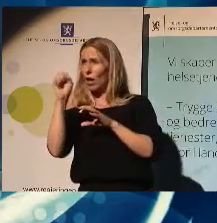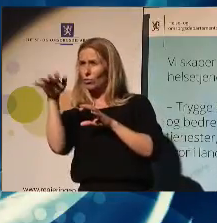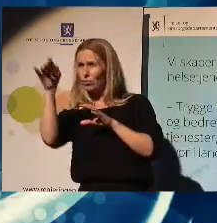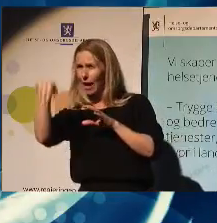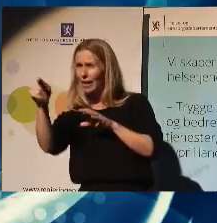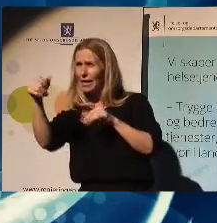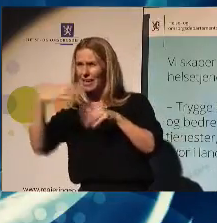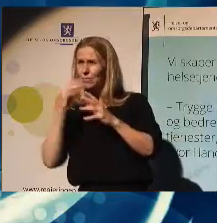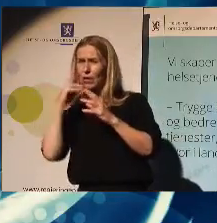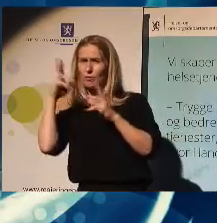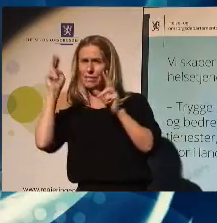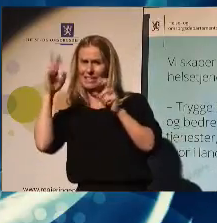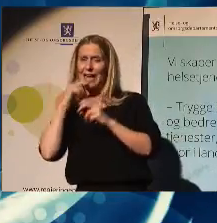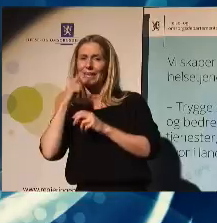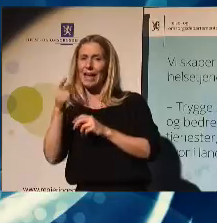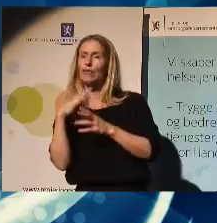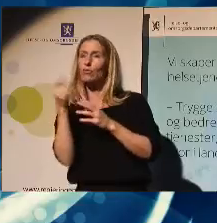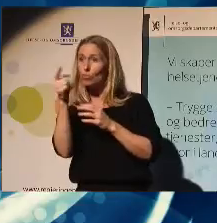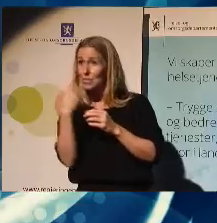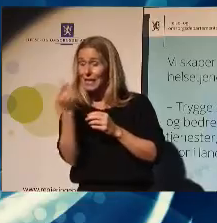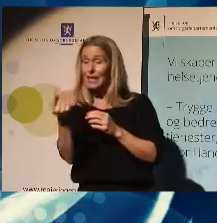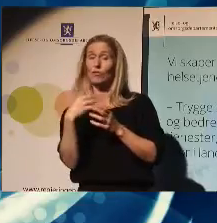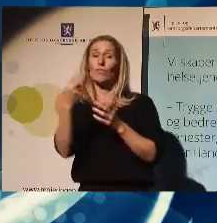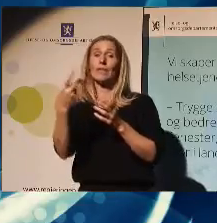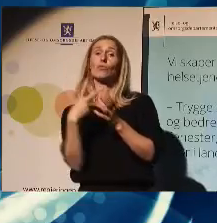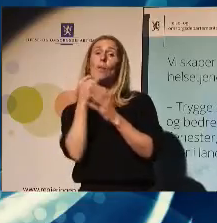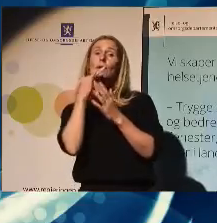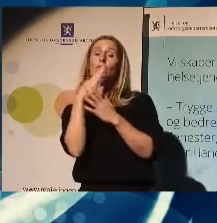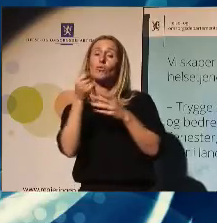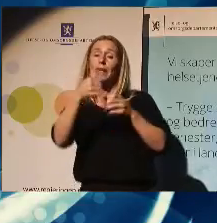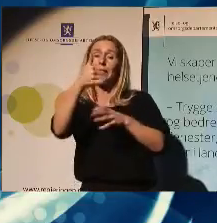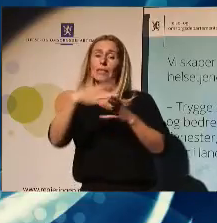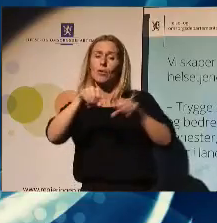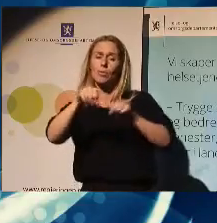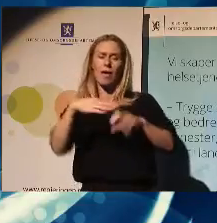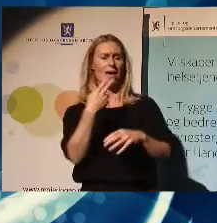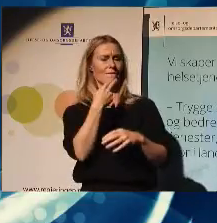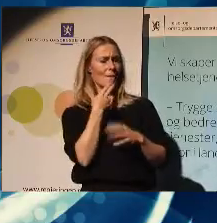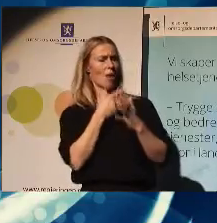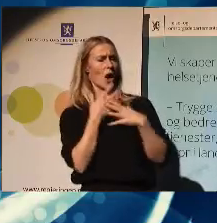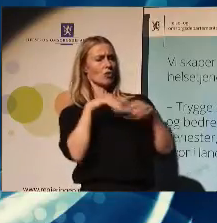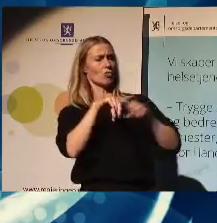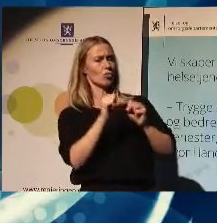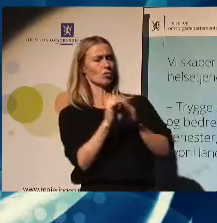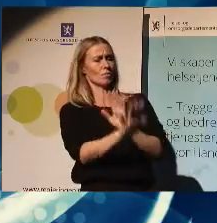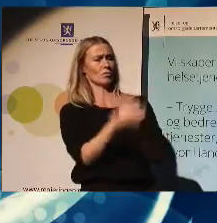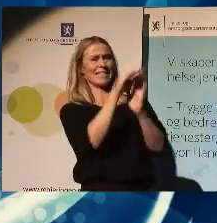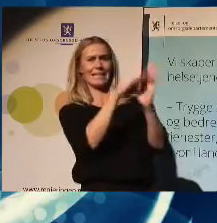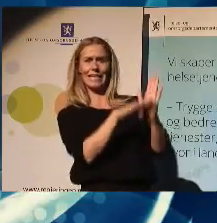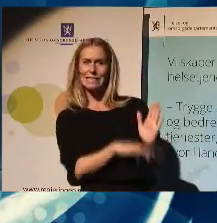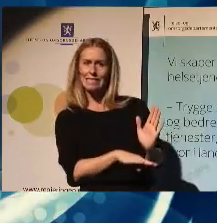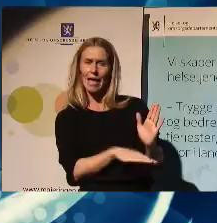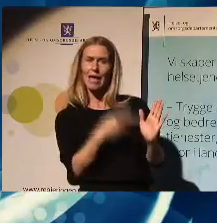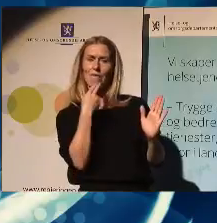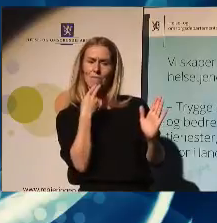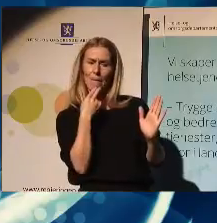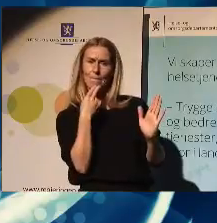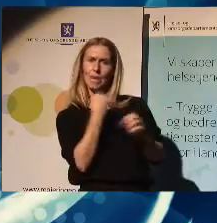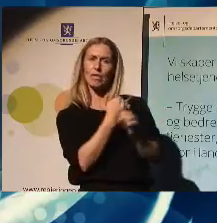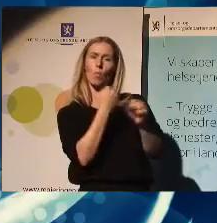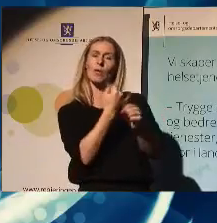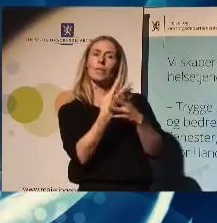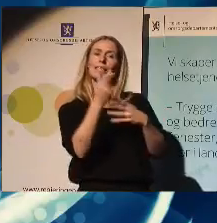For at du sier, når du og jeg har snakket om lederskap i kommunen, hvem har kommunen på lista si? Hvem det som driver det